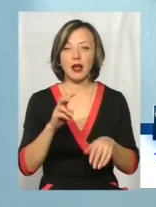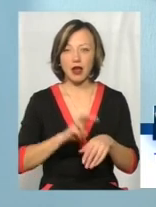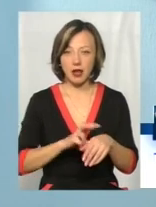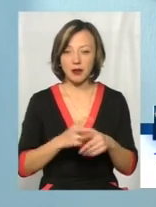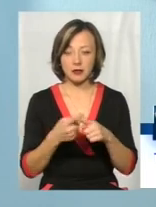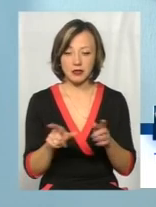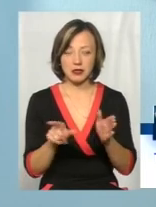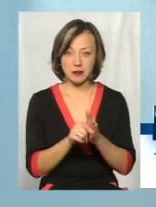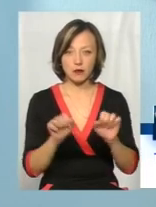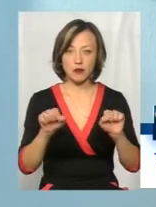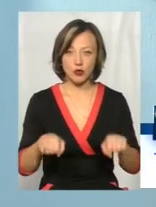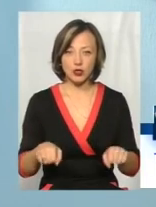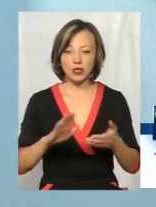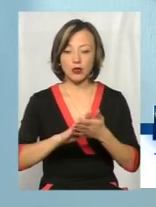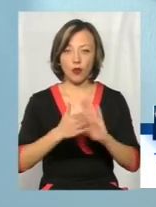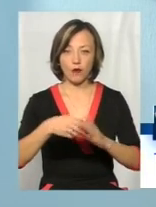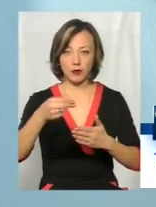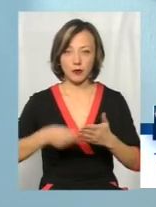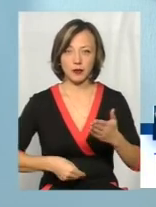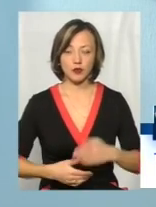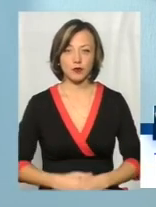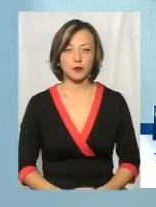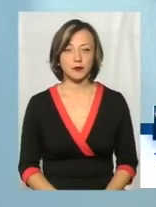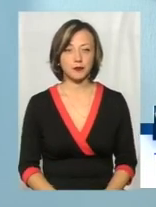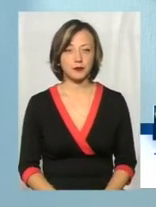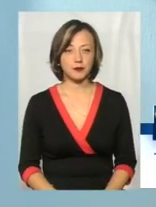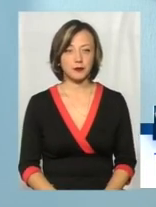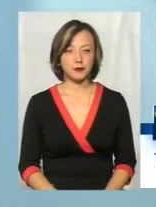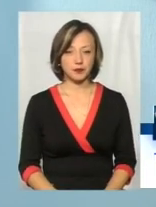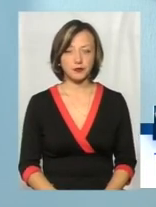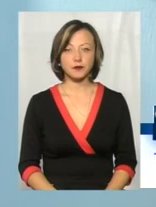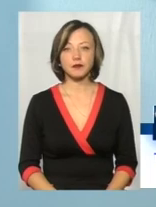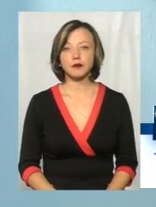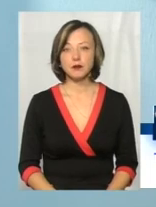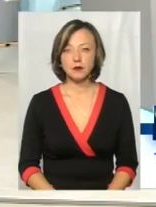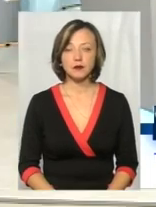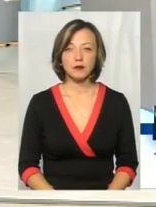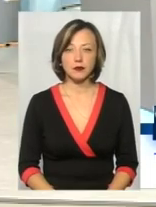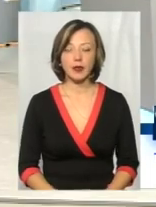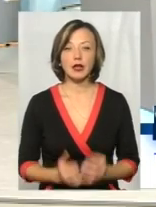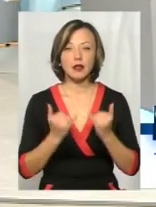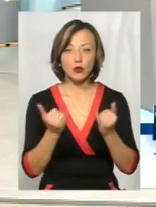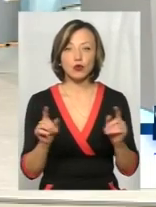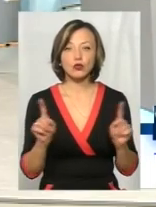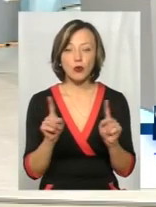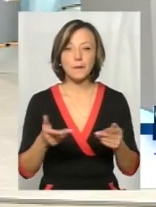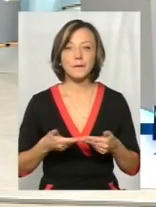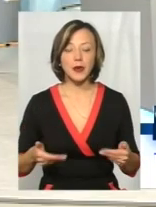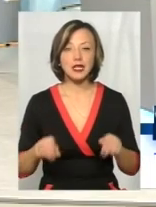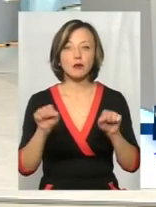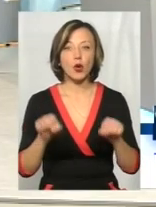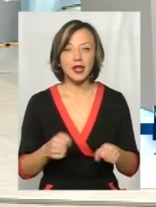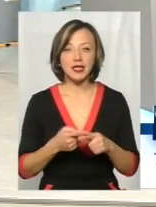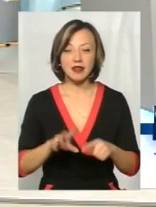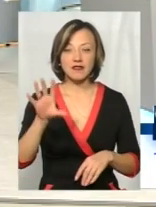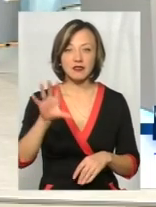цим лікарем вже можна буде заключити декларацію. Для того, щоб ми змогли це